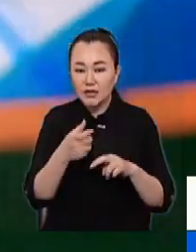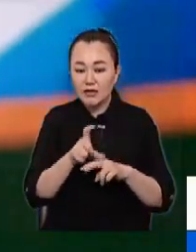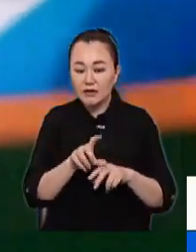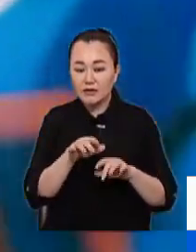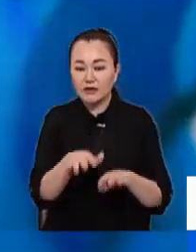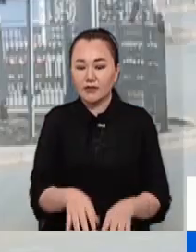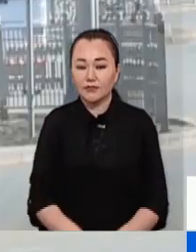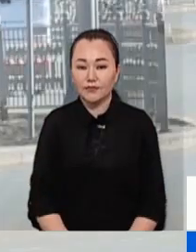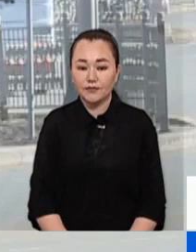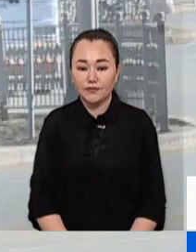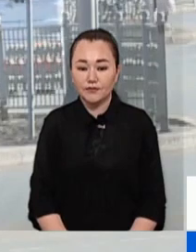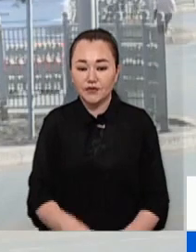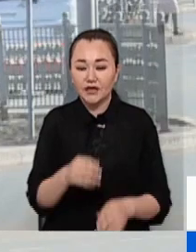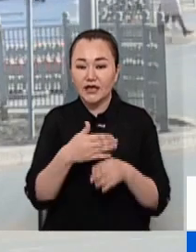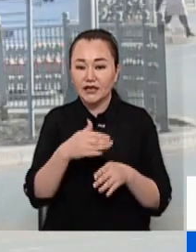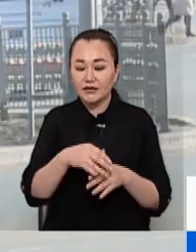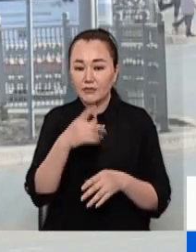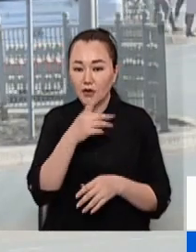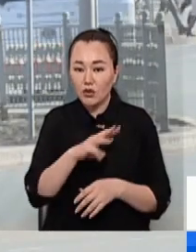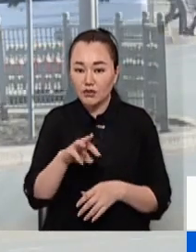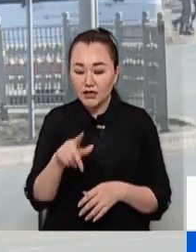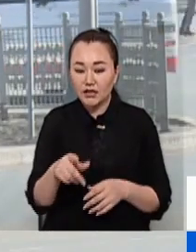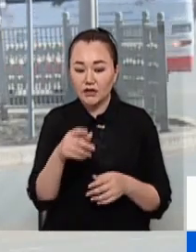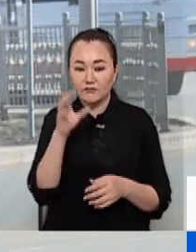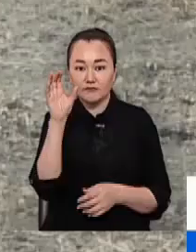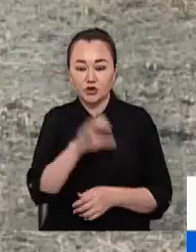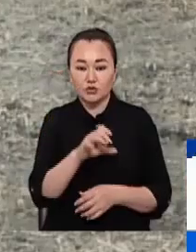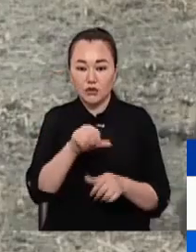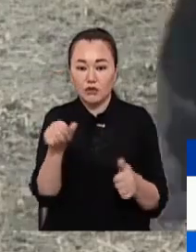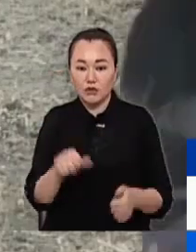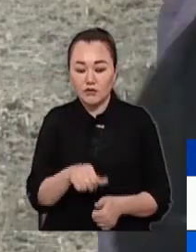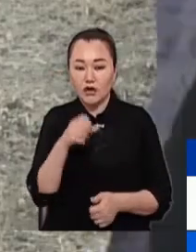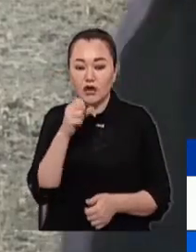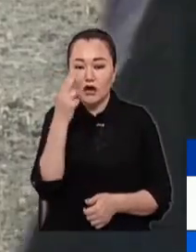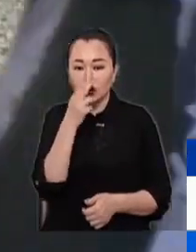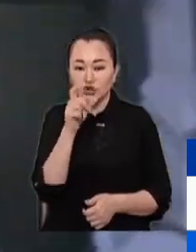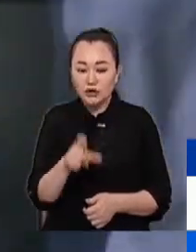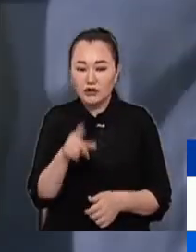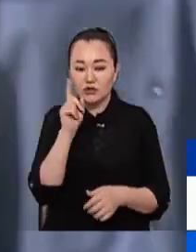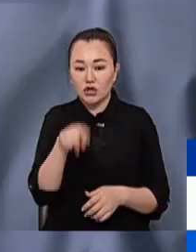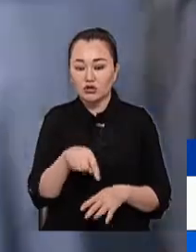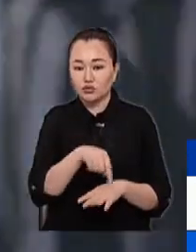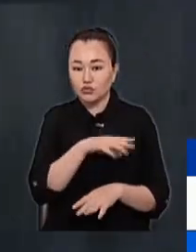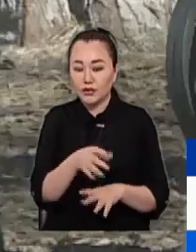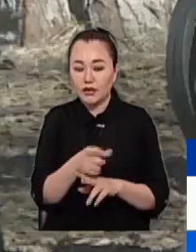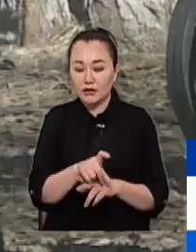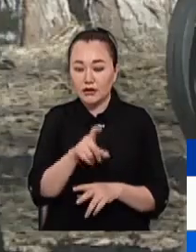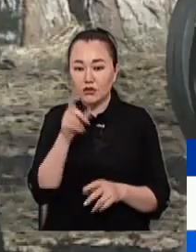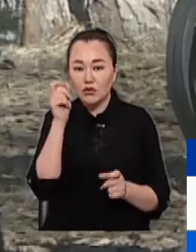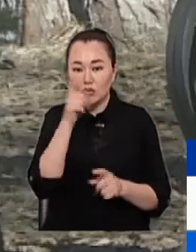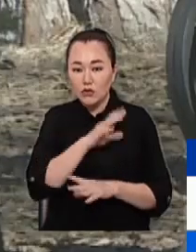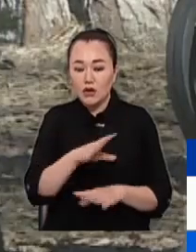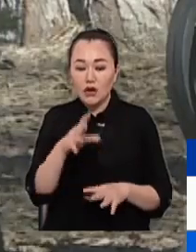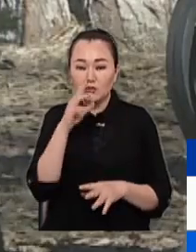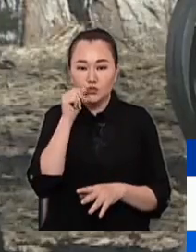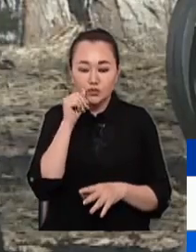деле. Кредит в 1 000 000 тенге в считанные секунды оформил Акмолинец, даже не подозревая об этом. Мужчина